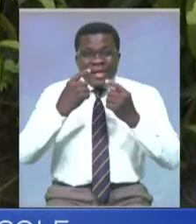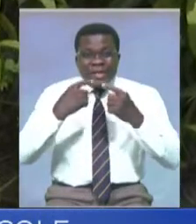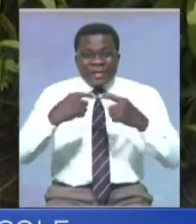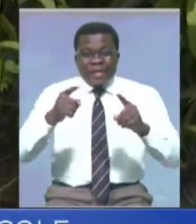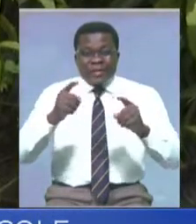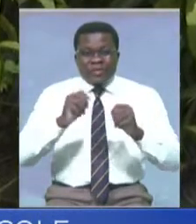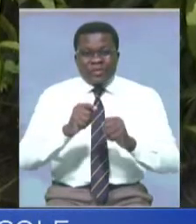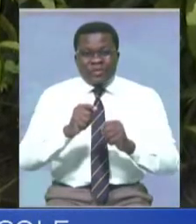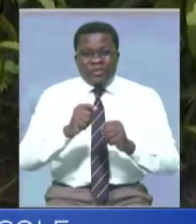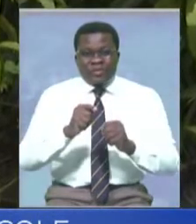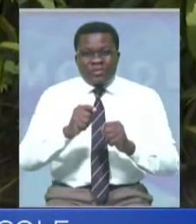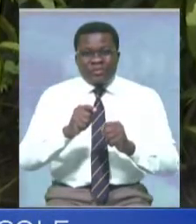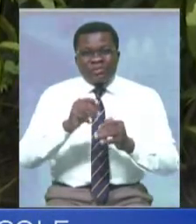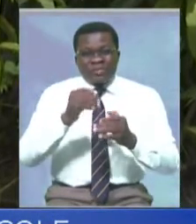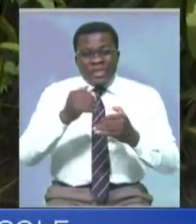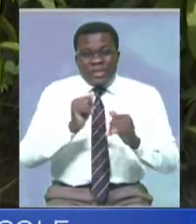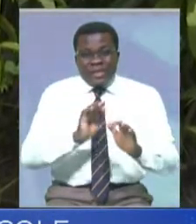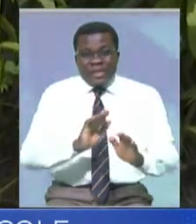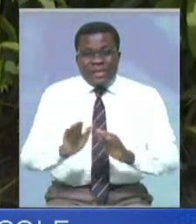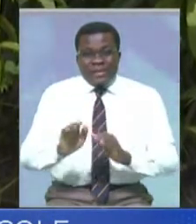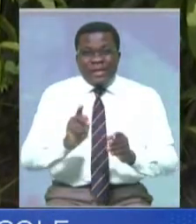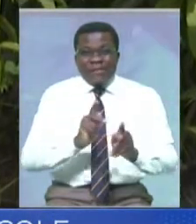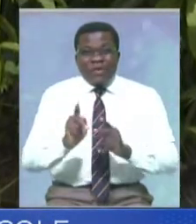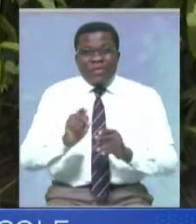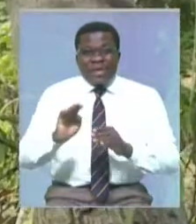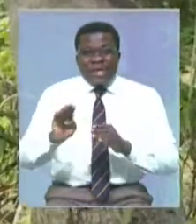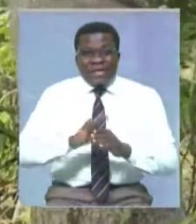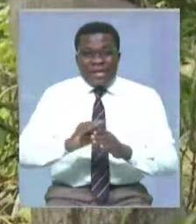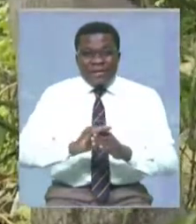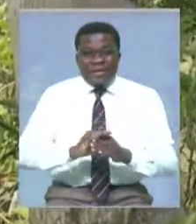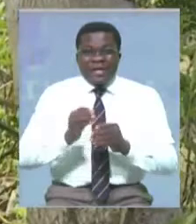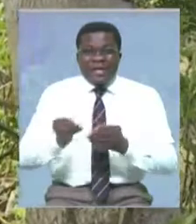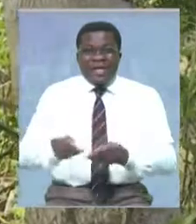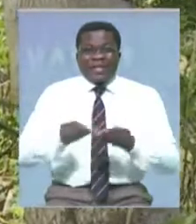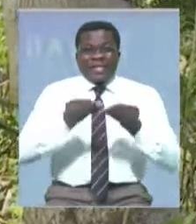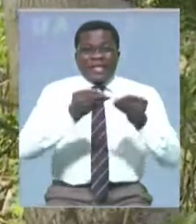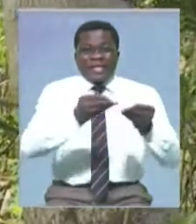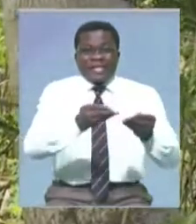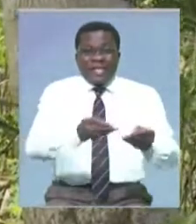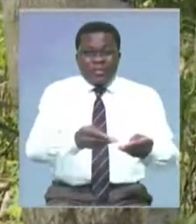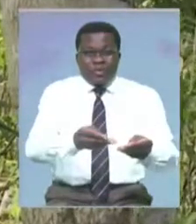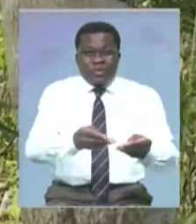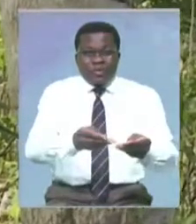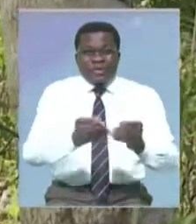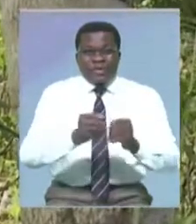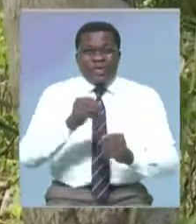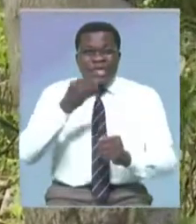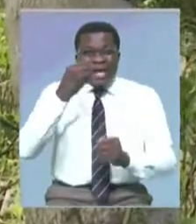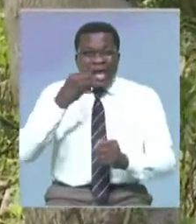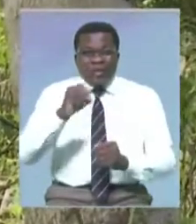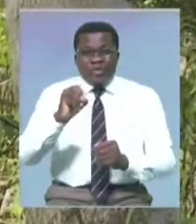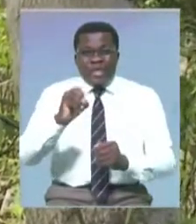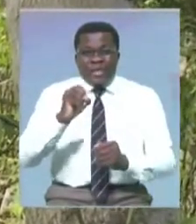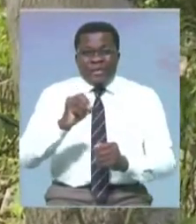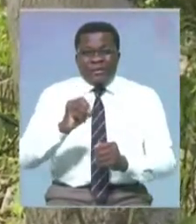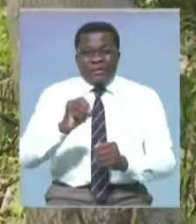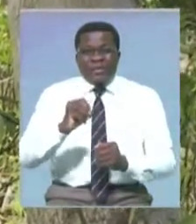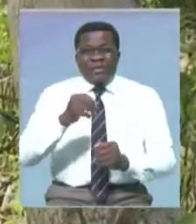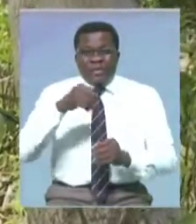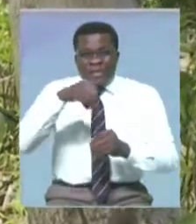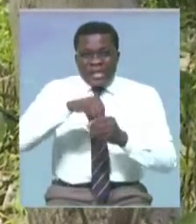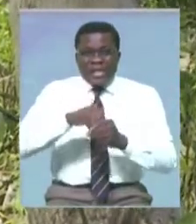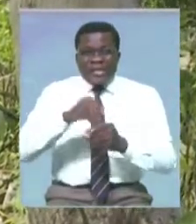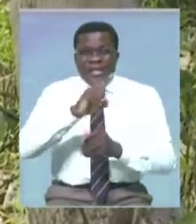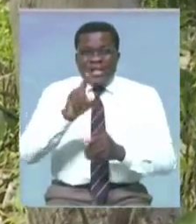Delay. Mblo et plan d'affaires, vous déposez l'eau au Gréhoué Patienou et